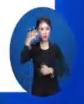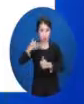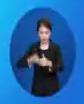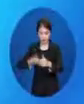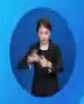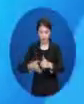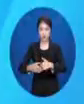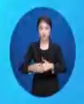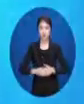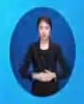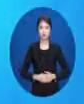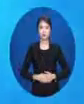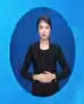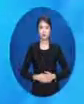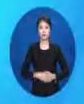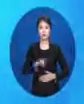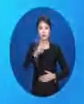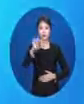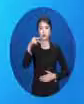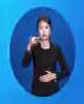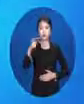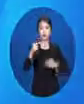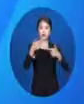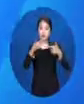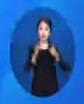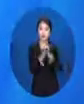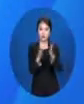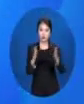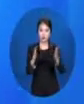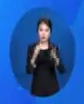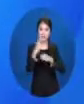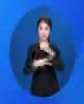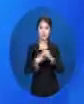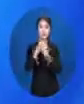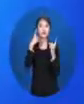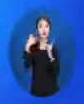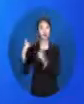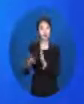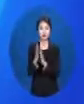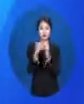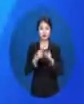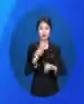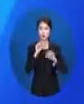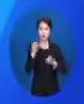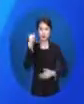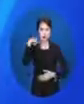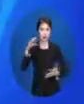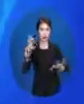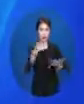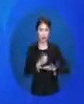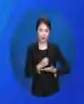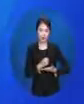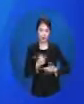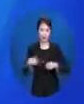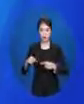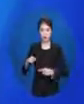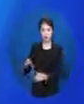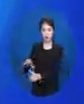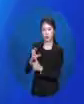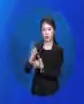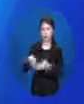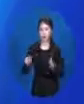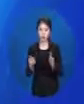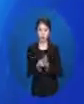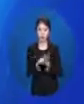바랍니다. 천안시는 민선 6기 출범 2년차를 맞아 시민들의 살아있는 아이디어를 발굴하고 정책에